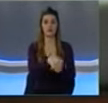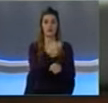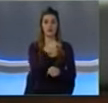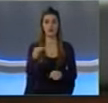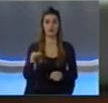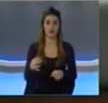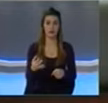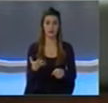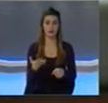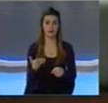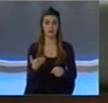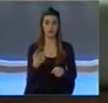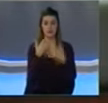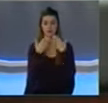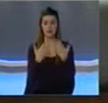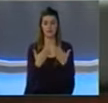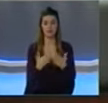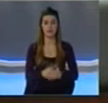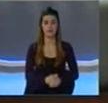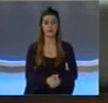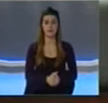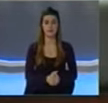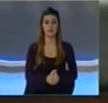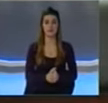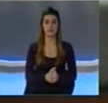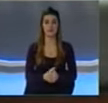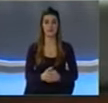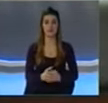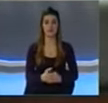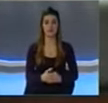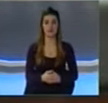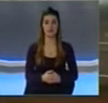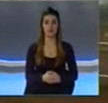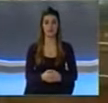komunitetin. Faleminderit kryesues. Faleminderit.